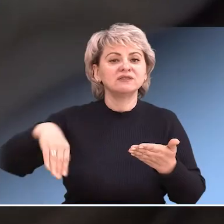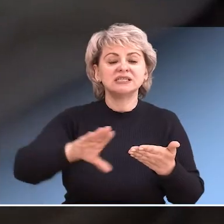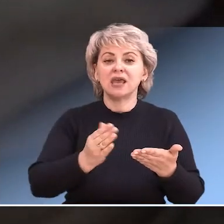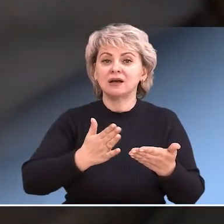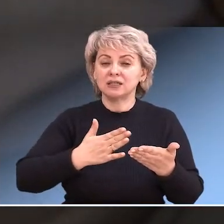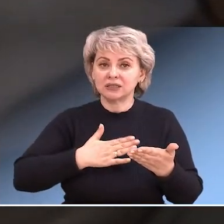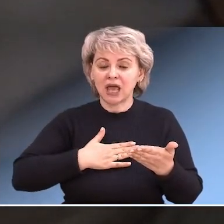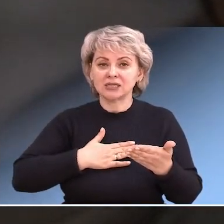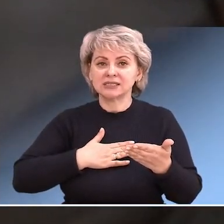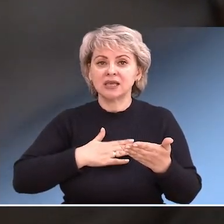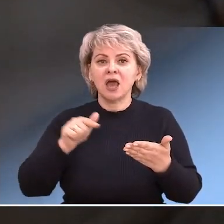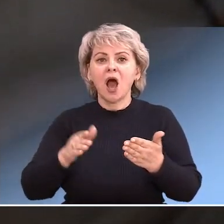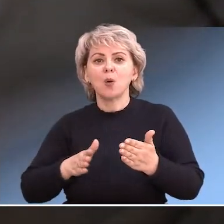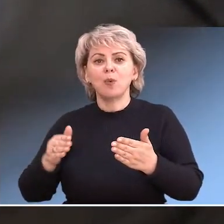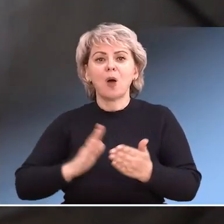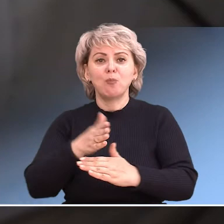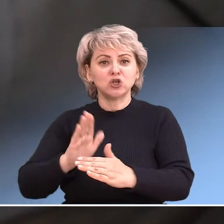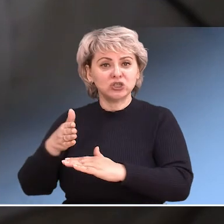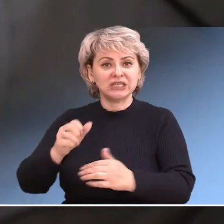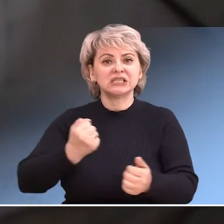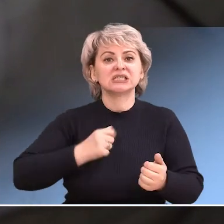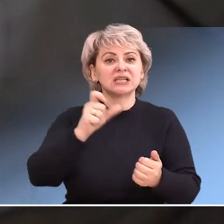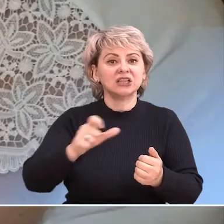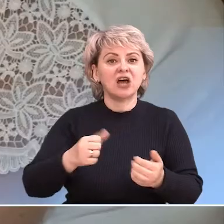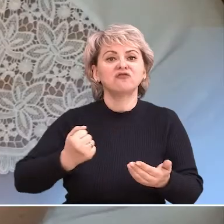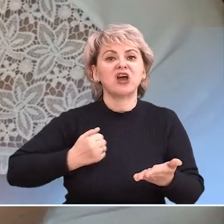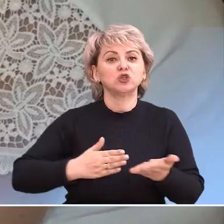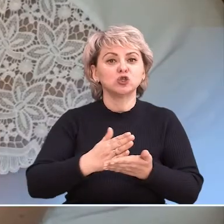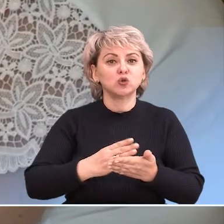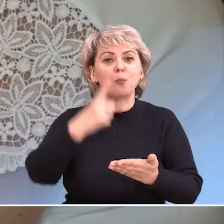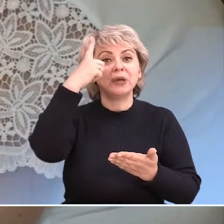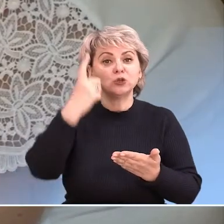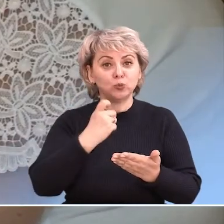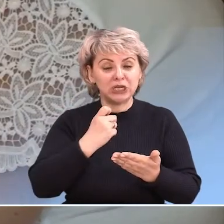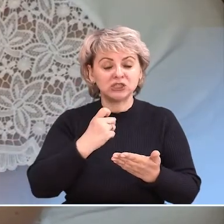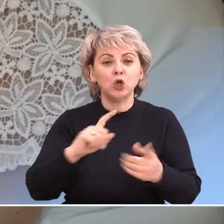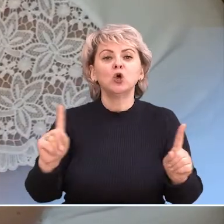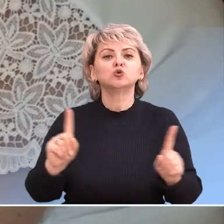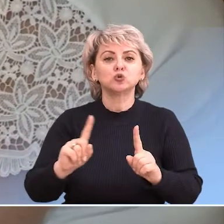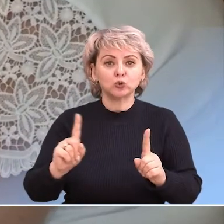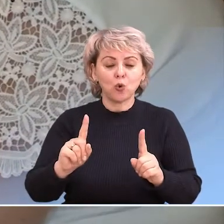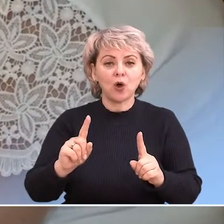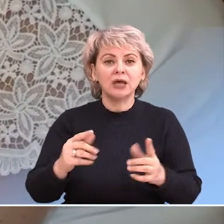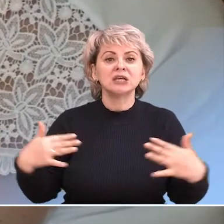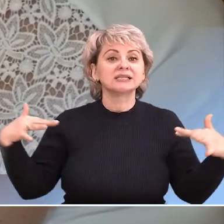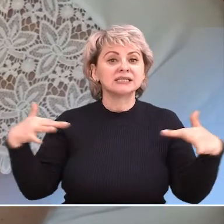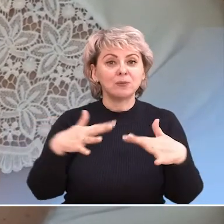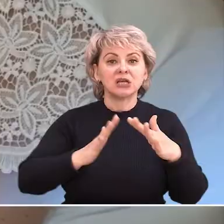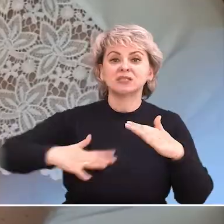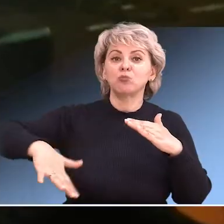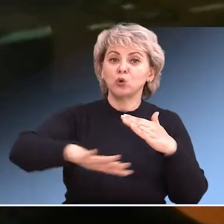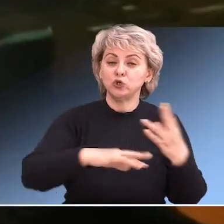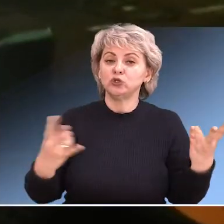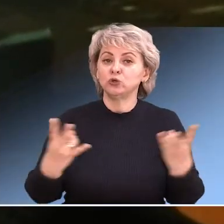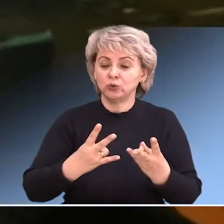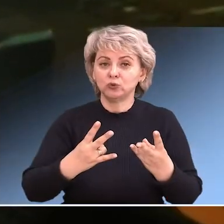далее. Всех нас обошли солдаты, семьи военнослужащих, предупредили, что